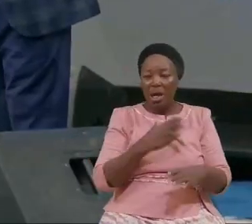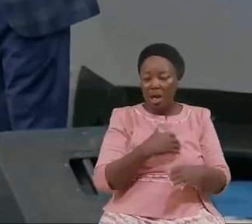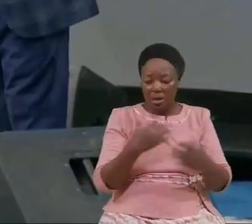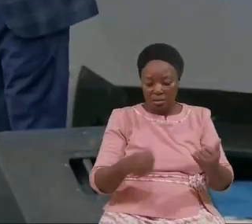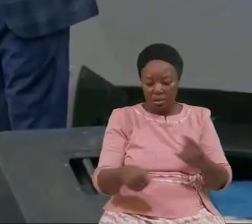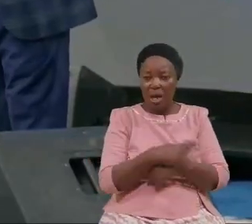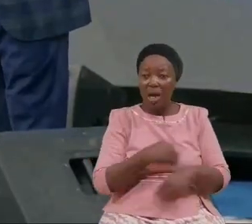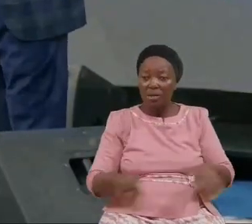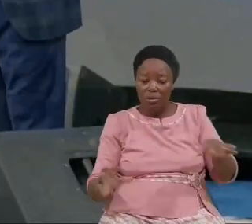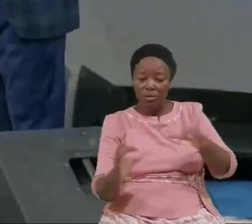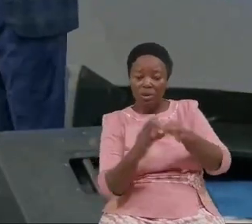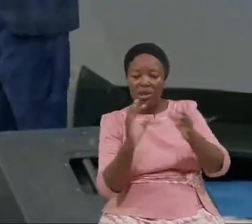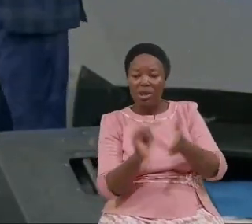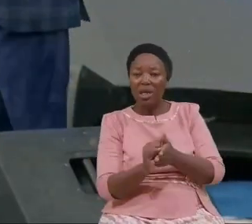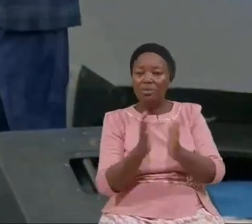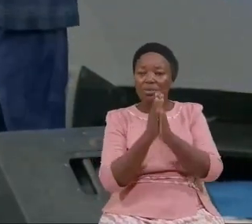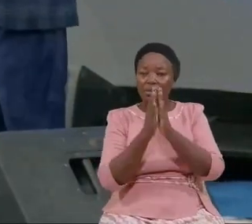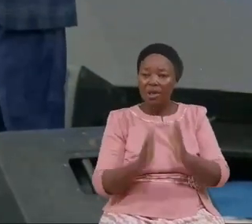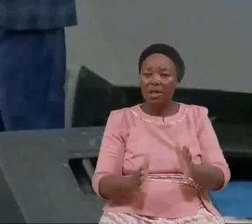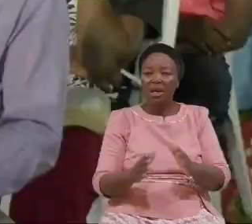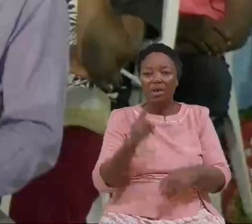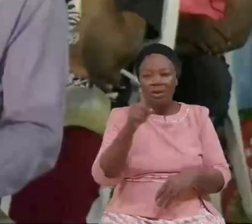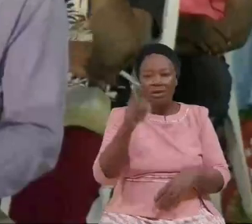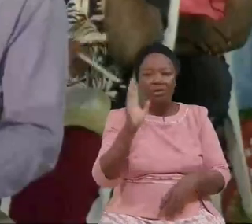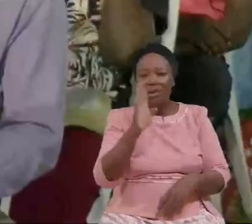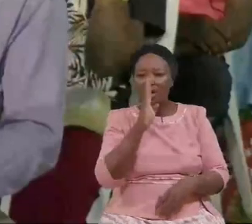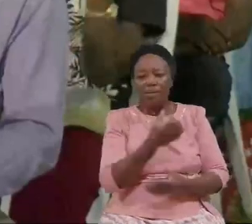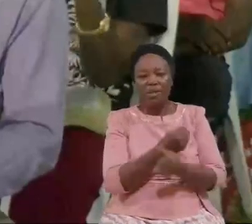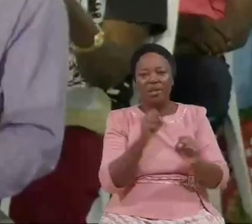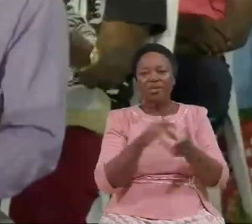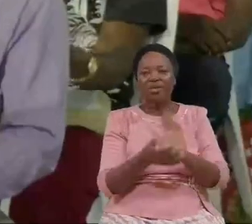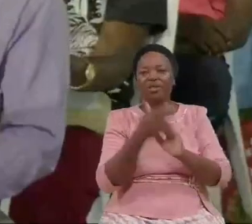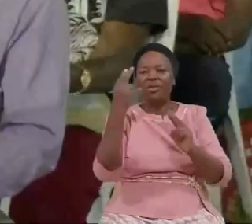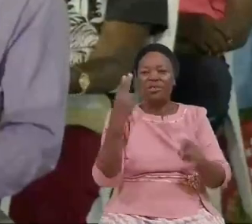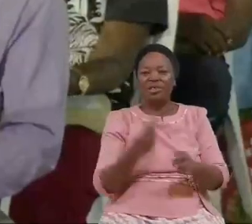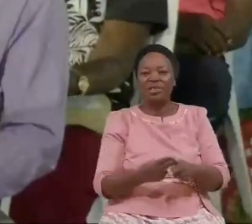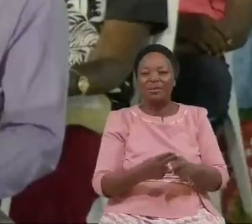te joins à cette intersection tu seras sauvé AMEN